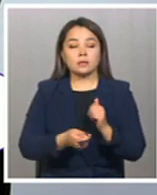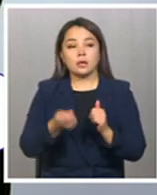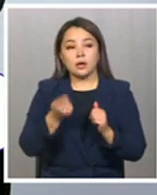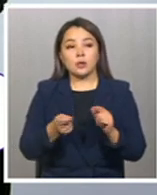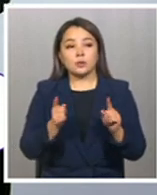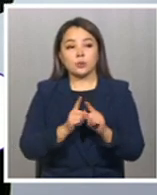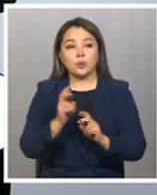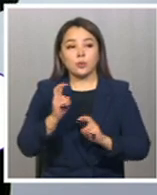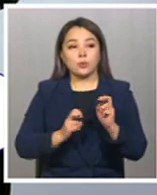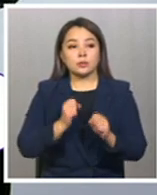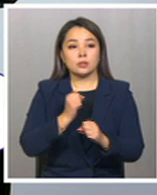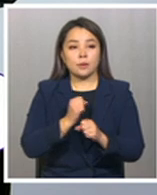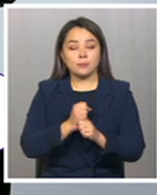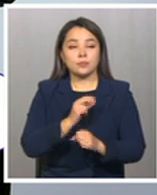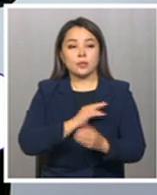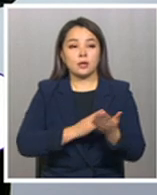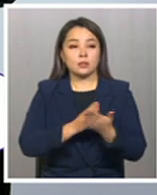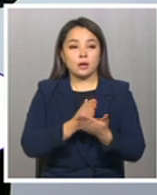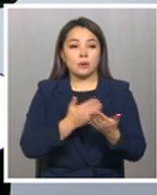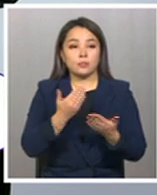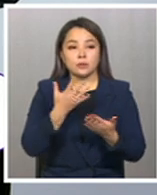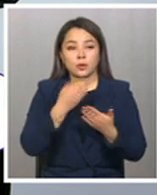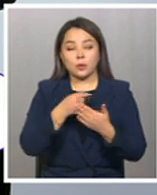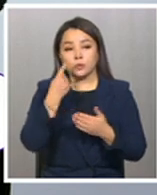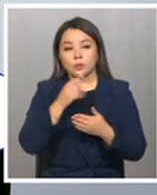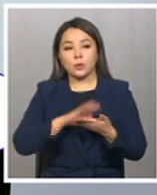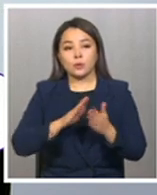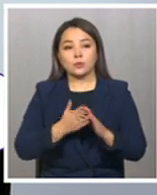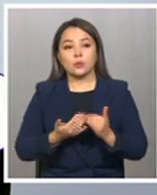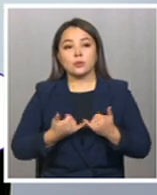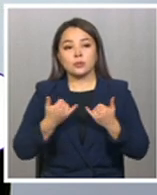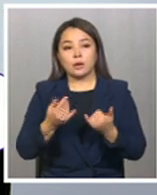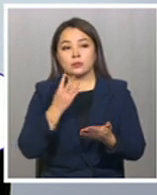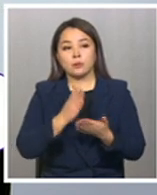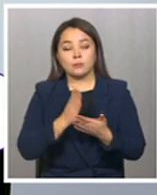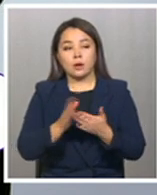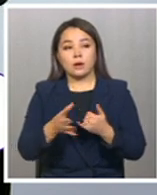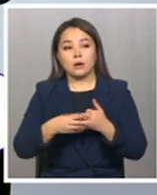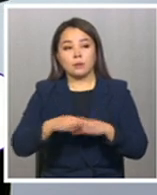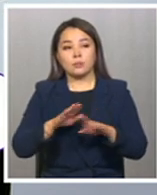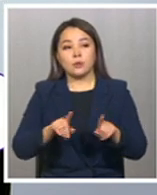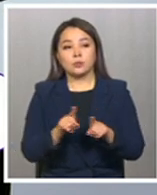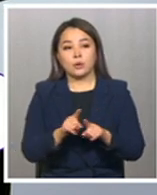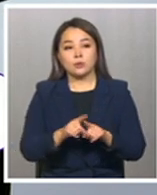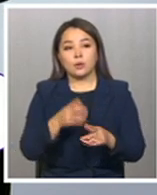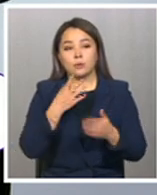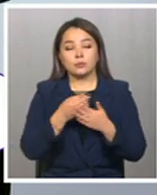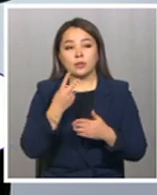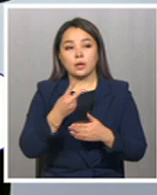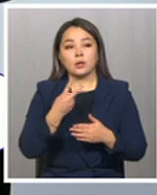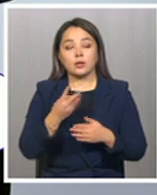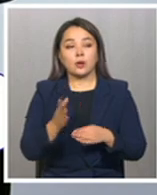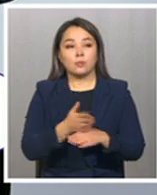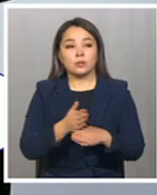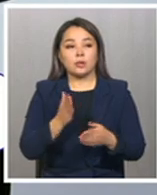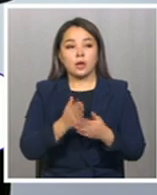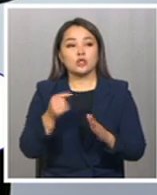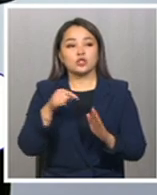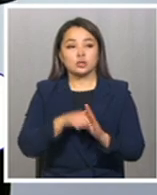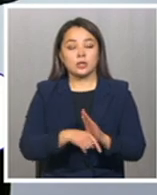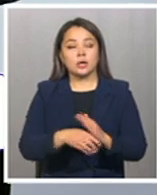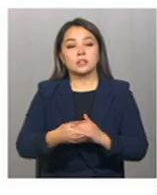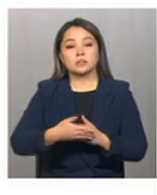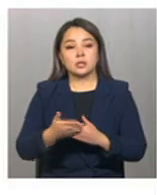өнімдендіруге немесе қызмет түрін ұсынуға жағдай жасайды. Жалпы аймақтық мамандандырудың өзі екіге бөлінетін білесіздер, ол ішкі және